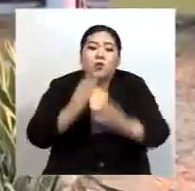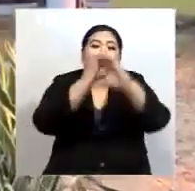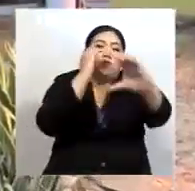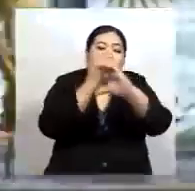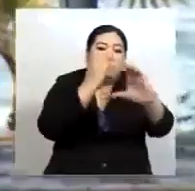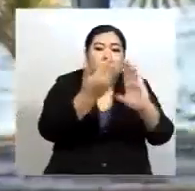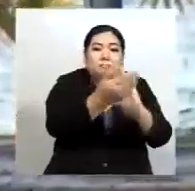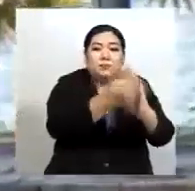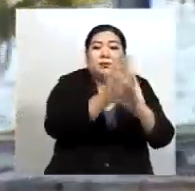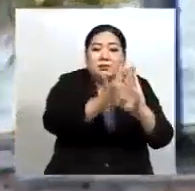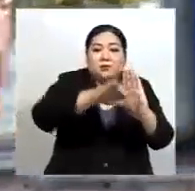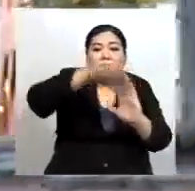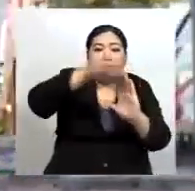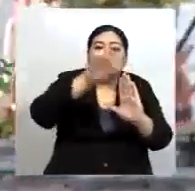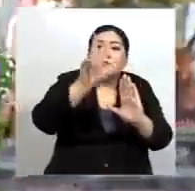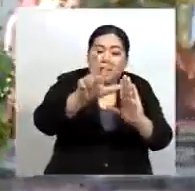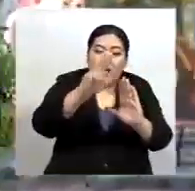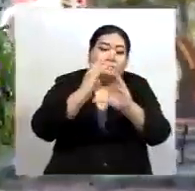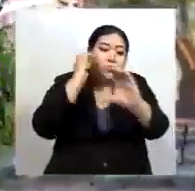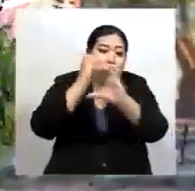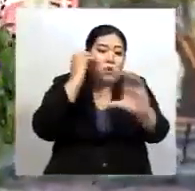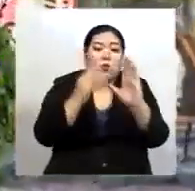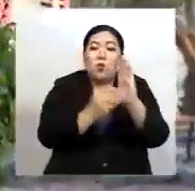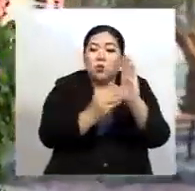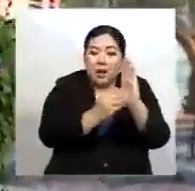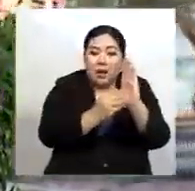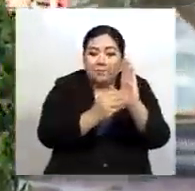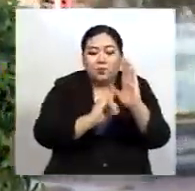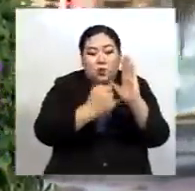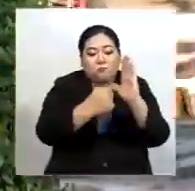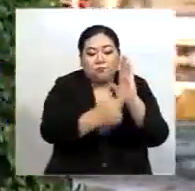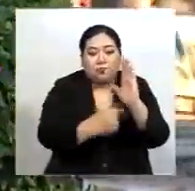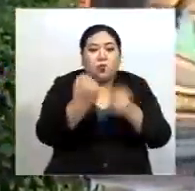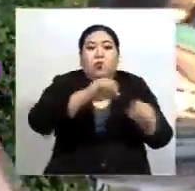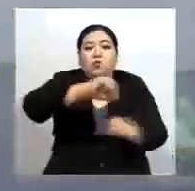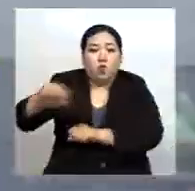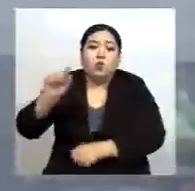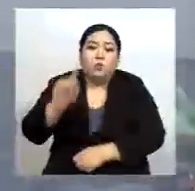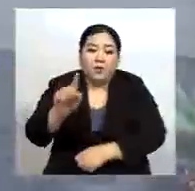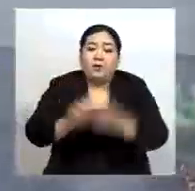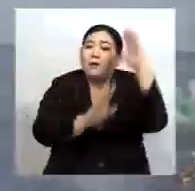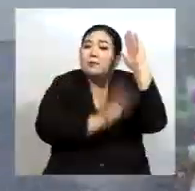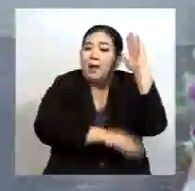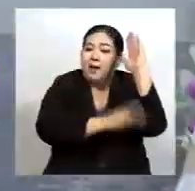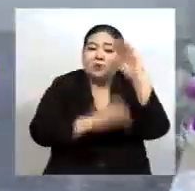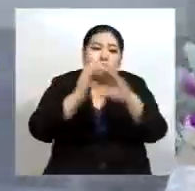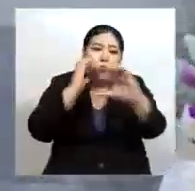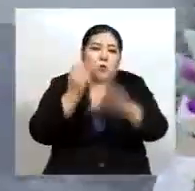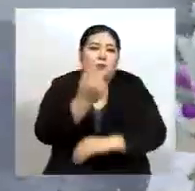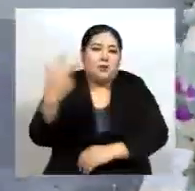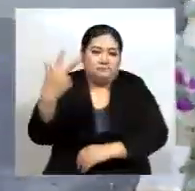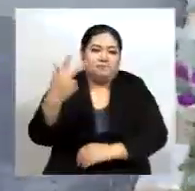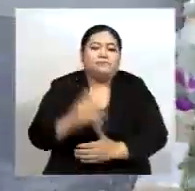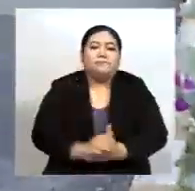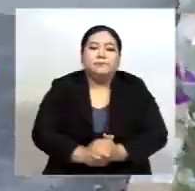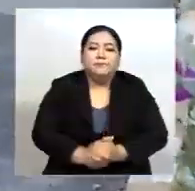รถบัส7คันสายเหนือรถบัส3คันสายกรุงเทพมหานครแล้วก็ปริมณฑลเป็นรถตู้1คันสายใต้ก็จะเป็นรถบัส3คัน